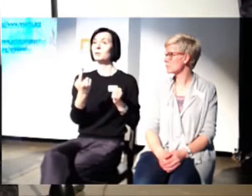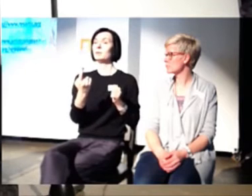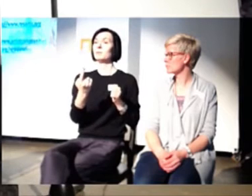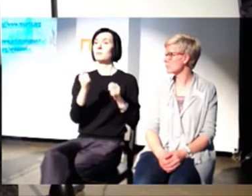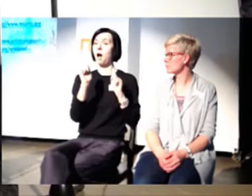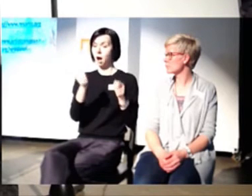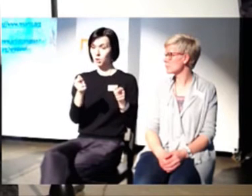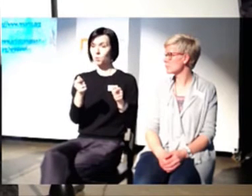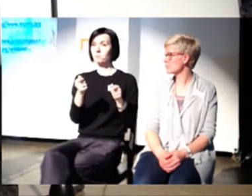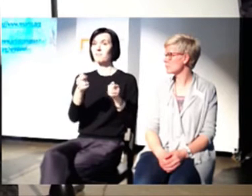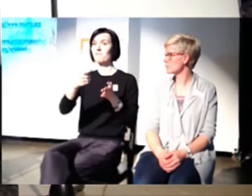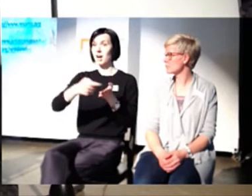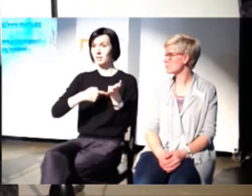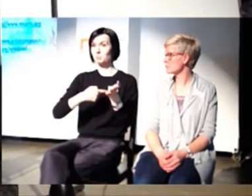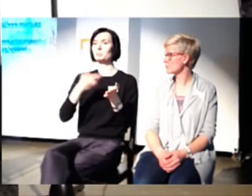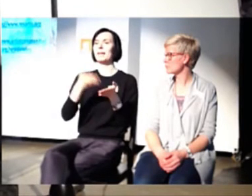residenssejä